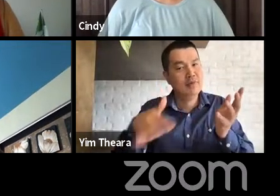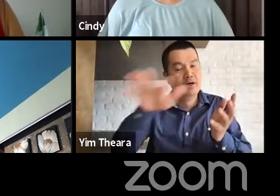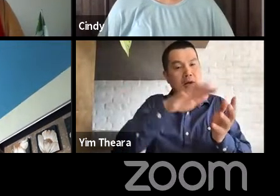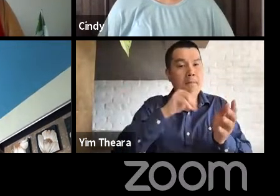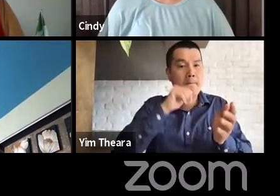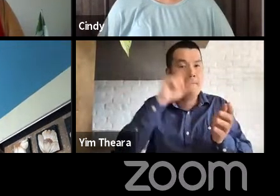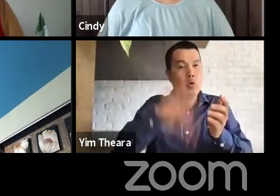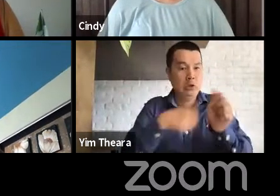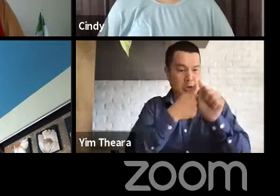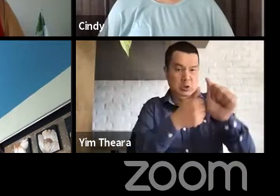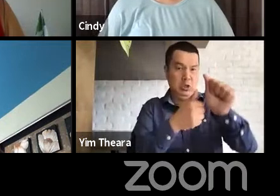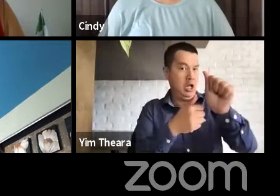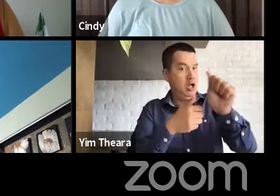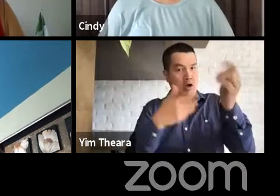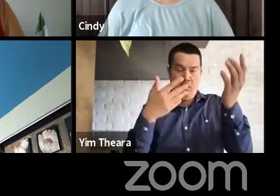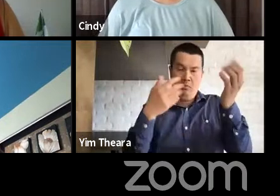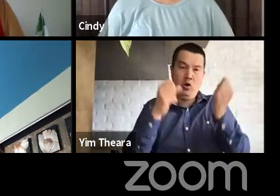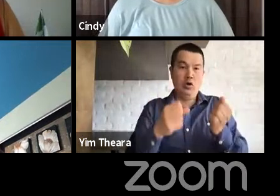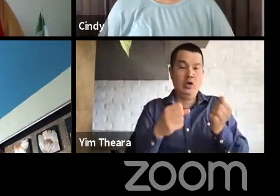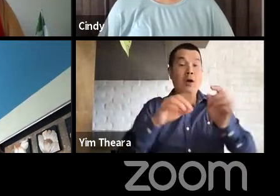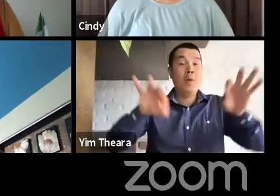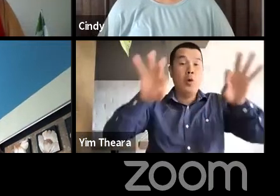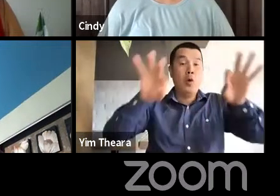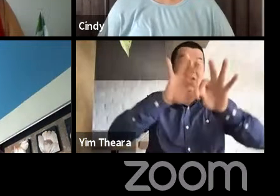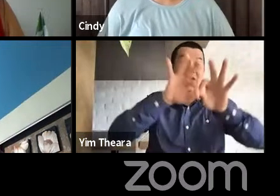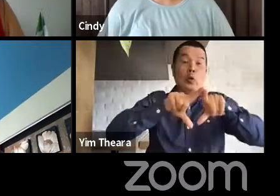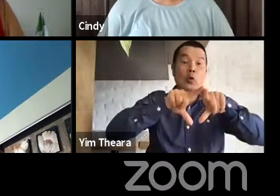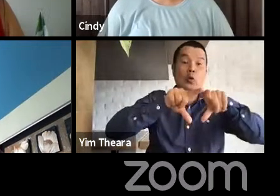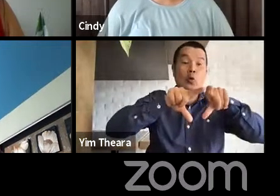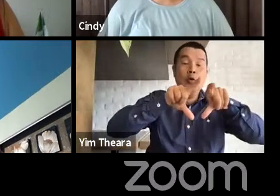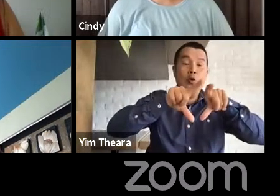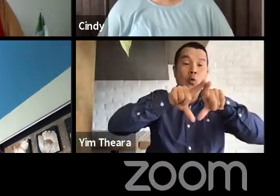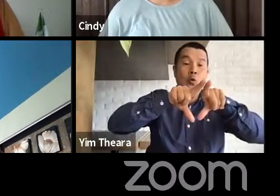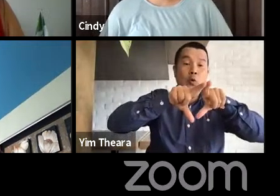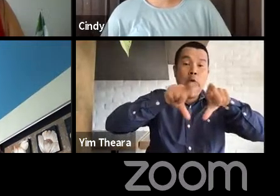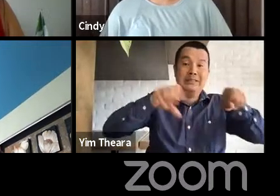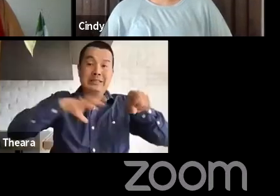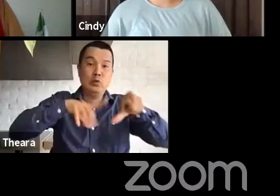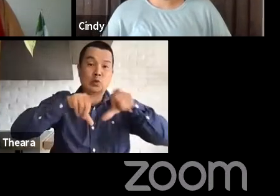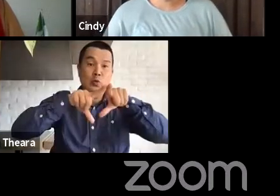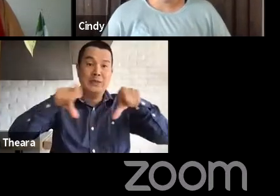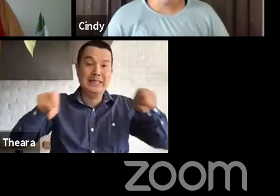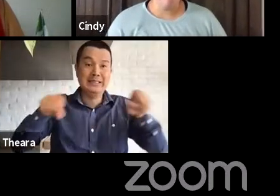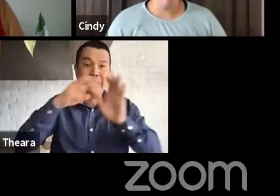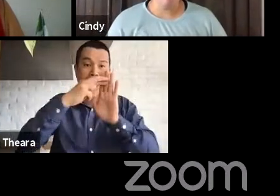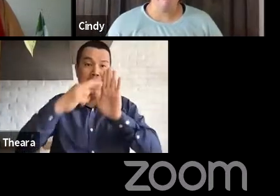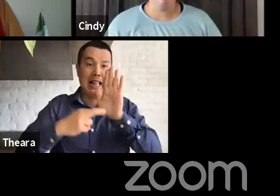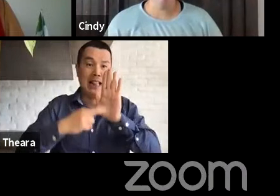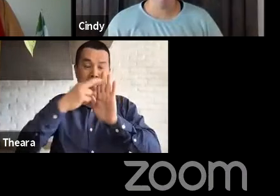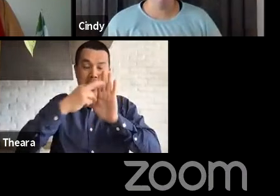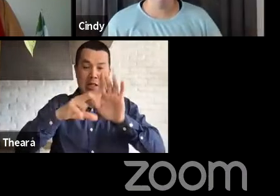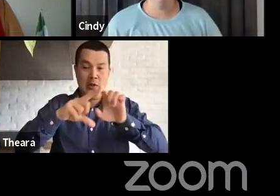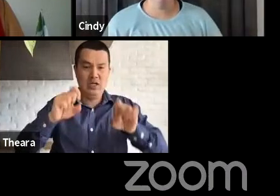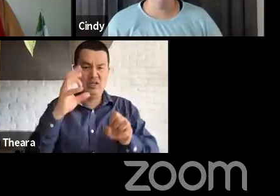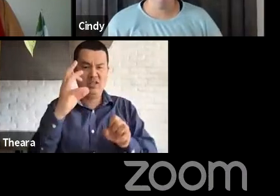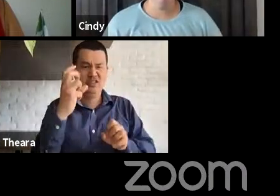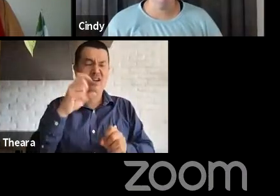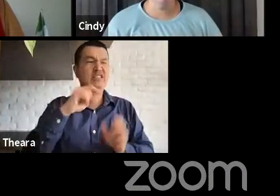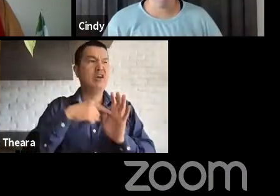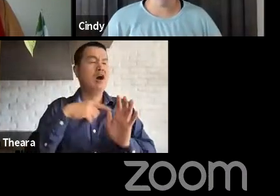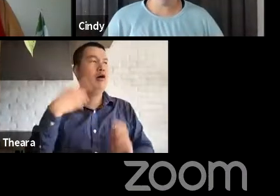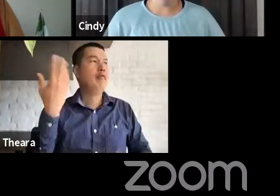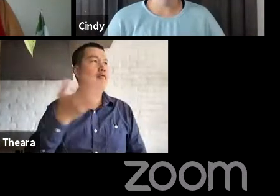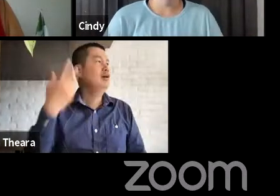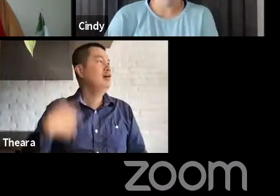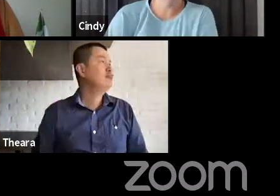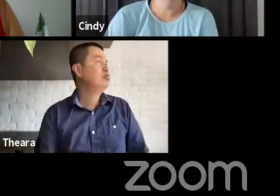D'autres personnes, leur signe peut changer avec le temps. Ça dépend une foule de facteurs. En linguistique,